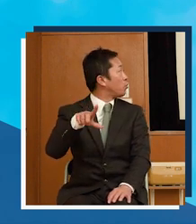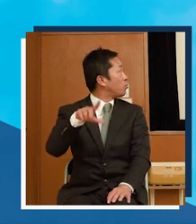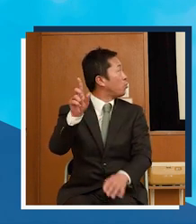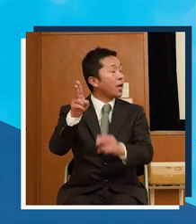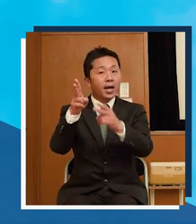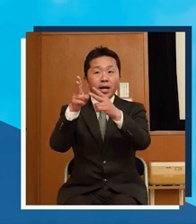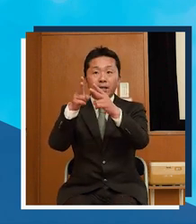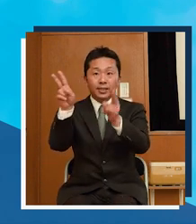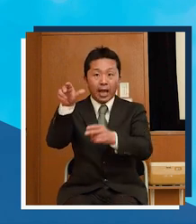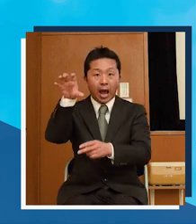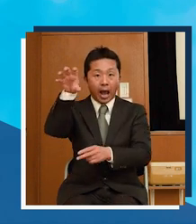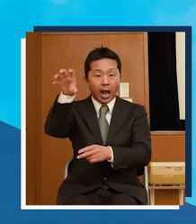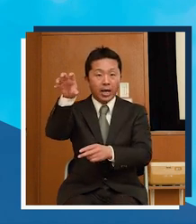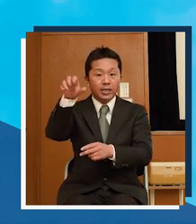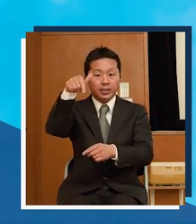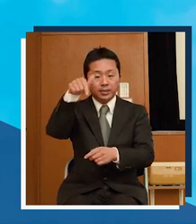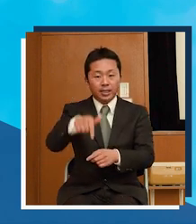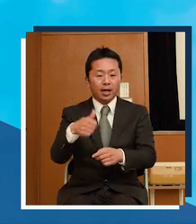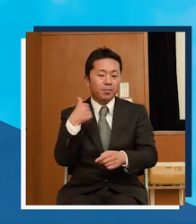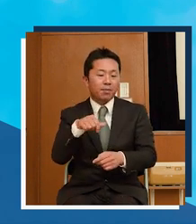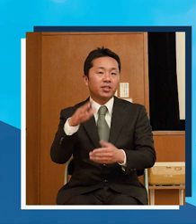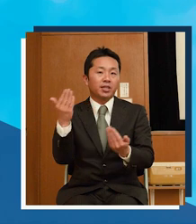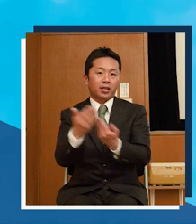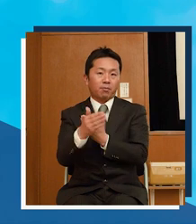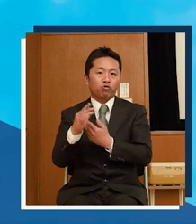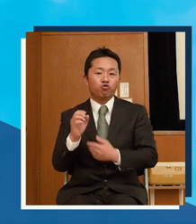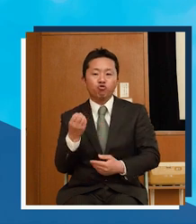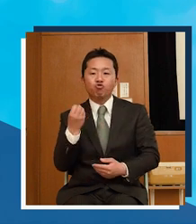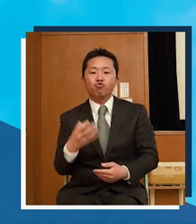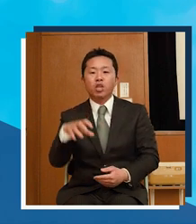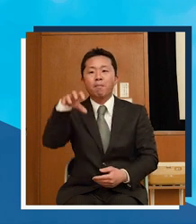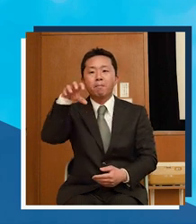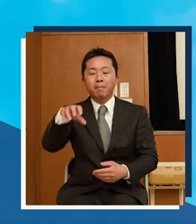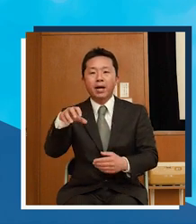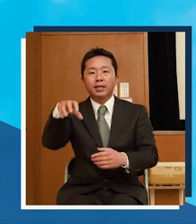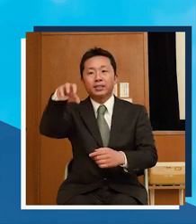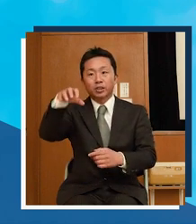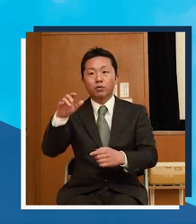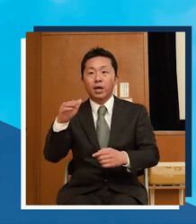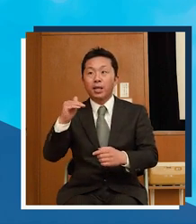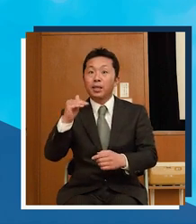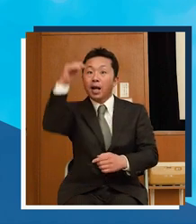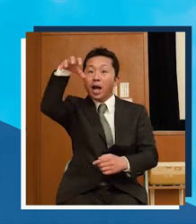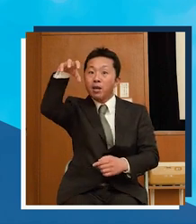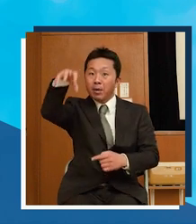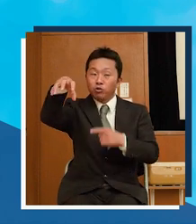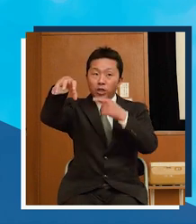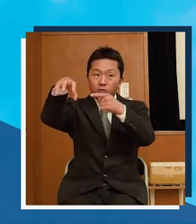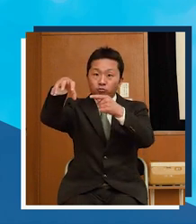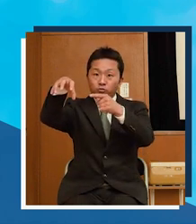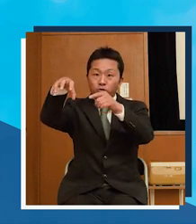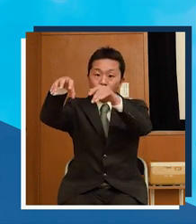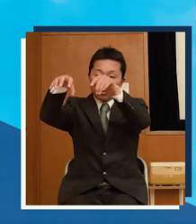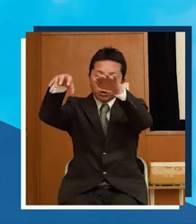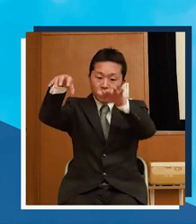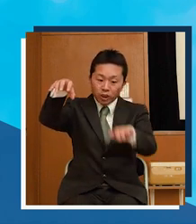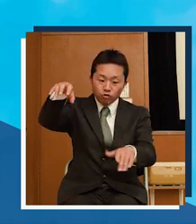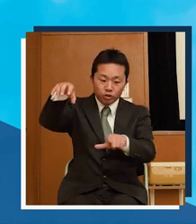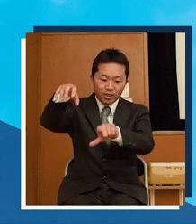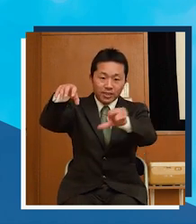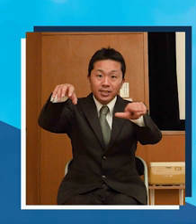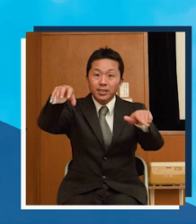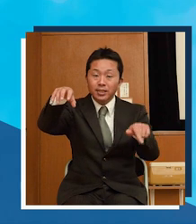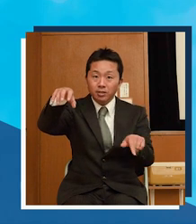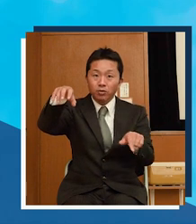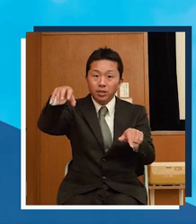南になっいますそして不満基地は高台に作られていますので高台から低い地域に向かって